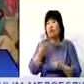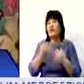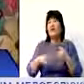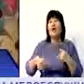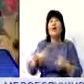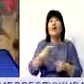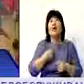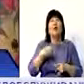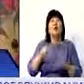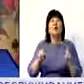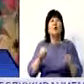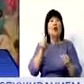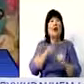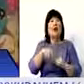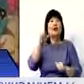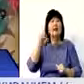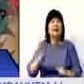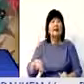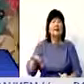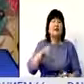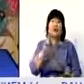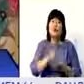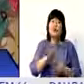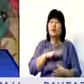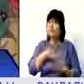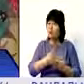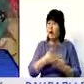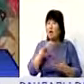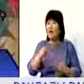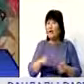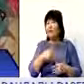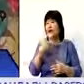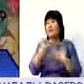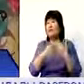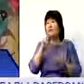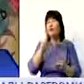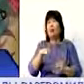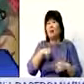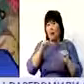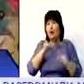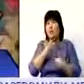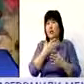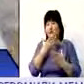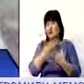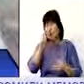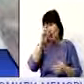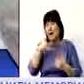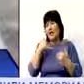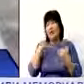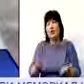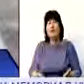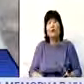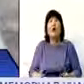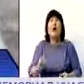районов. Я считаю, что каждый гражданин страны должен быть патриотом и задаваться вопросом, что я могу сделать своему государству.